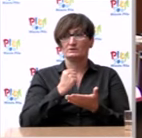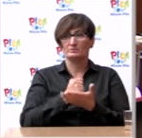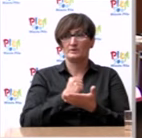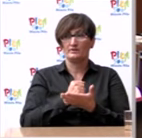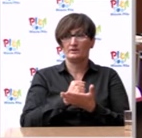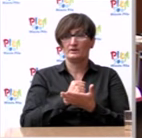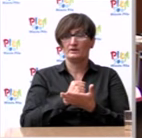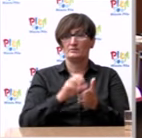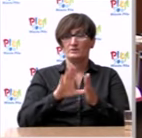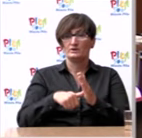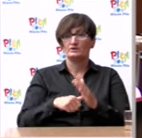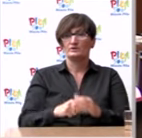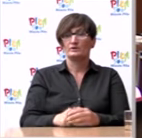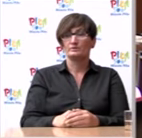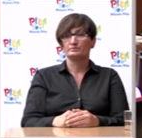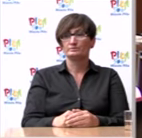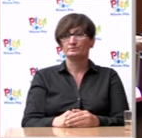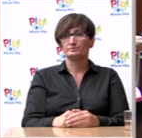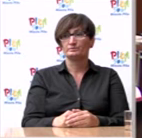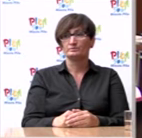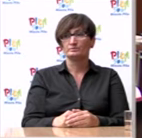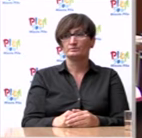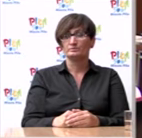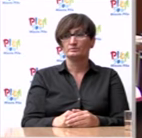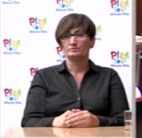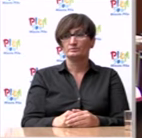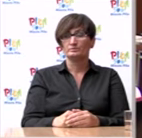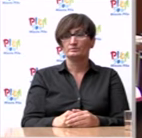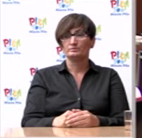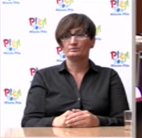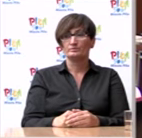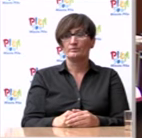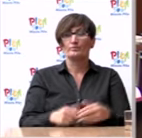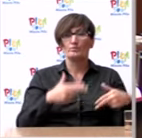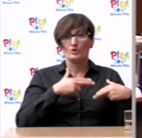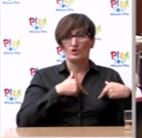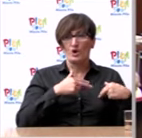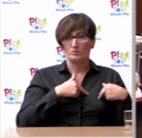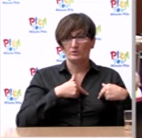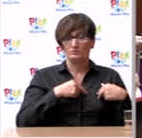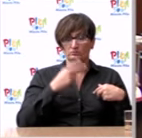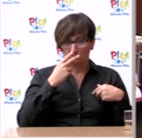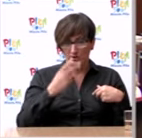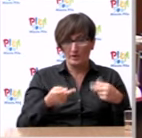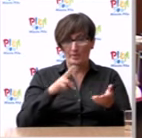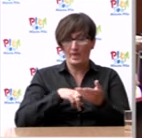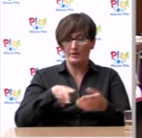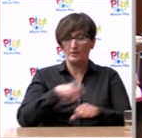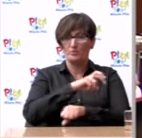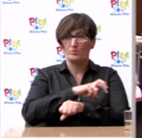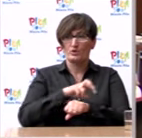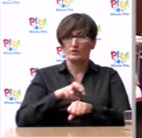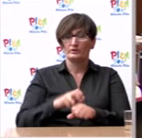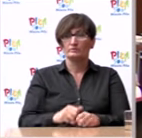Komisji Gospodarki Miejskiej. Pan Przewodniczący Jacek Bogusławski. Przewodniczący, Wysoka Rado, Komisja pochylając się nad tym projektem uchwały